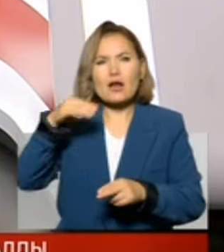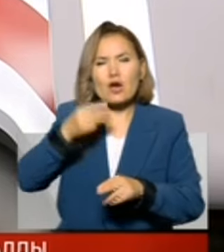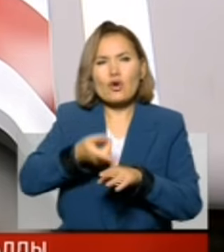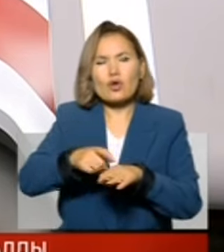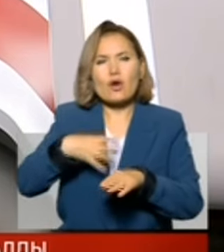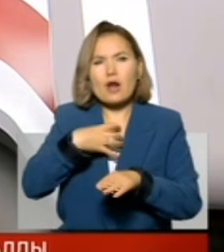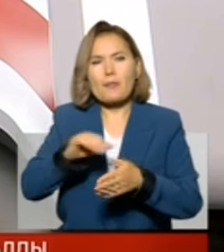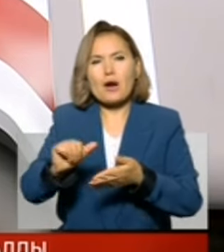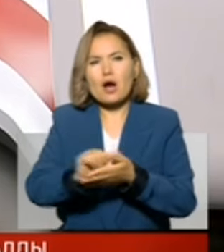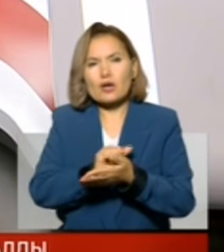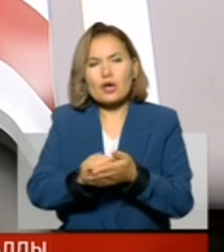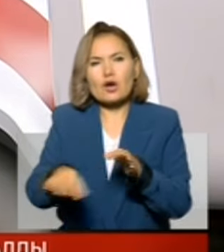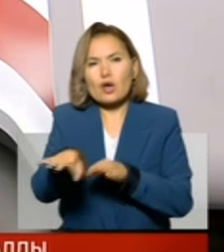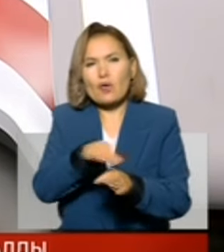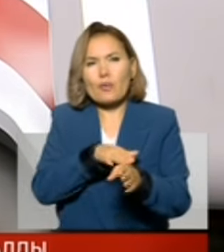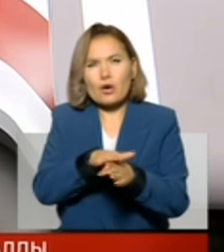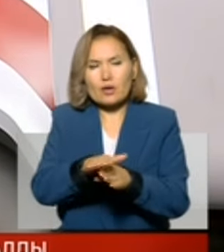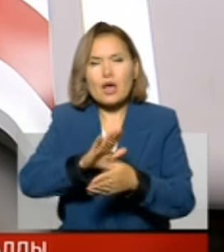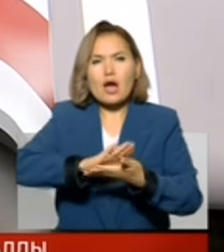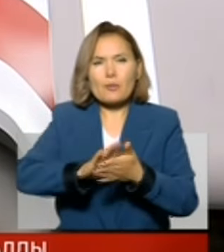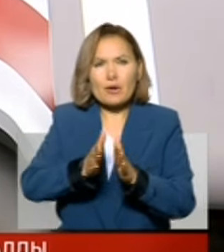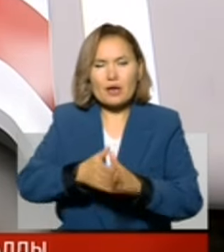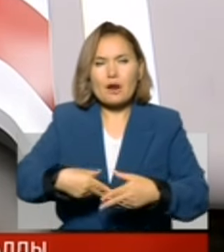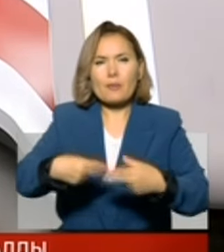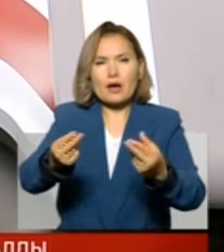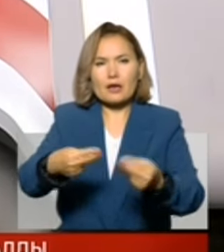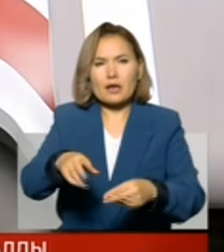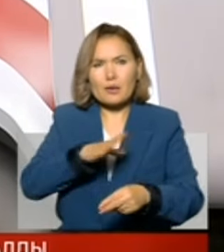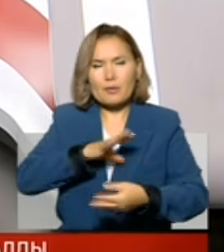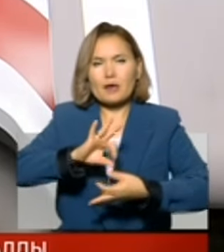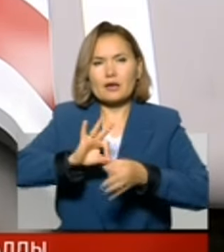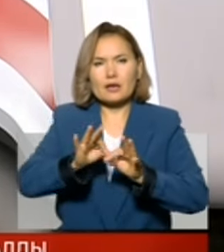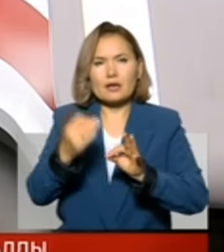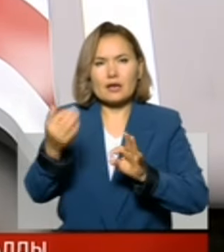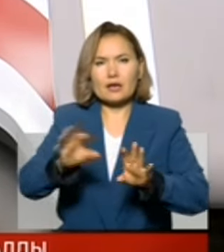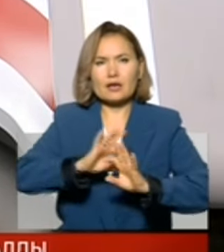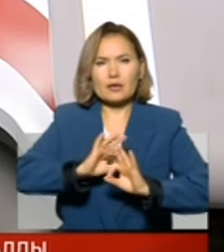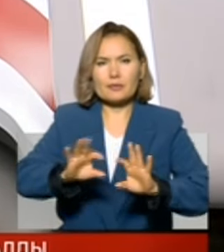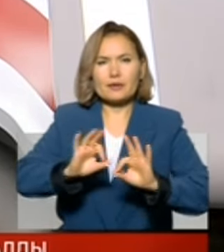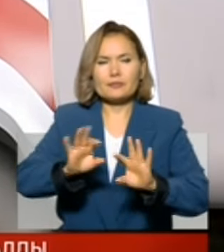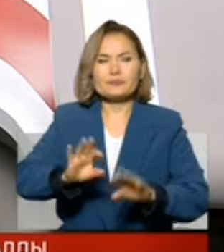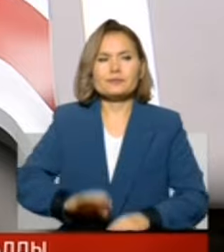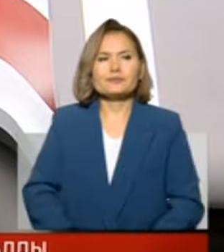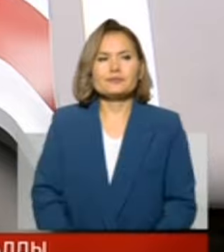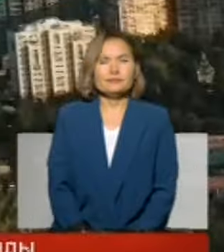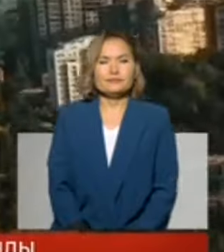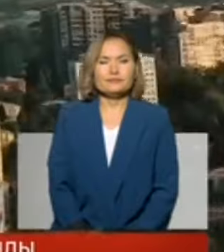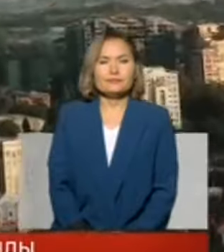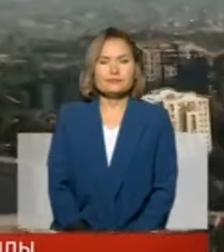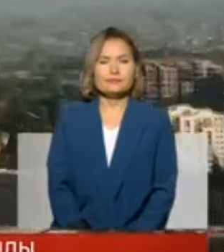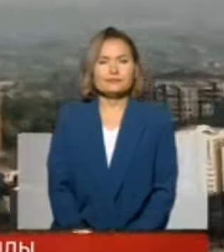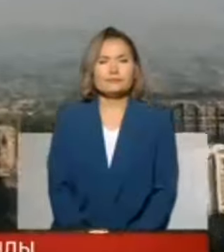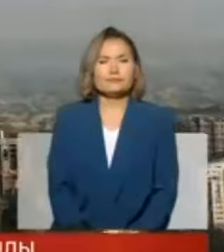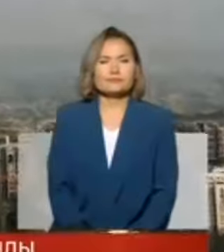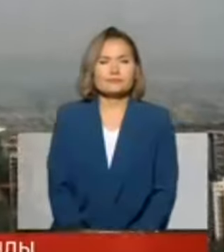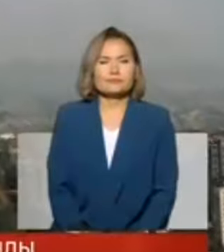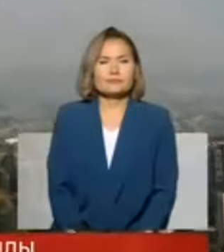маңызды жобаларды бірлесе жүзеге асырмақшы. Душанбеден Оңғар Алпысбайұлы жалғастырады.